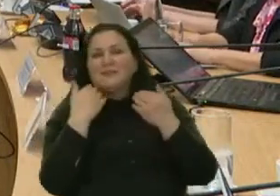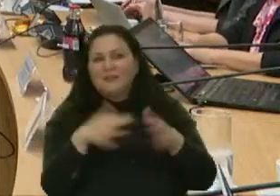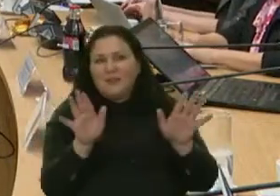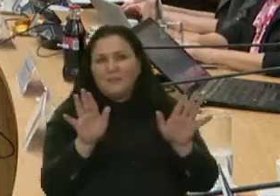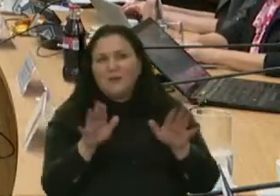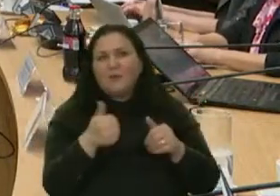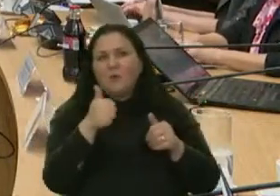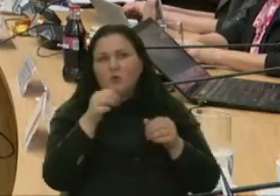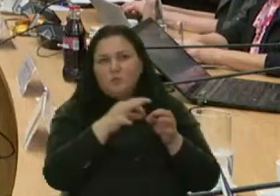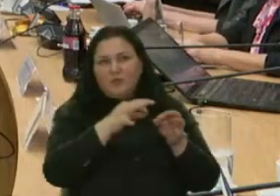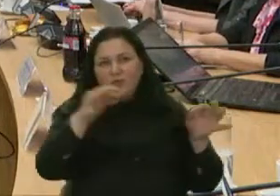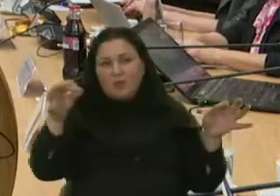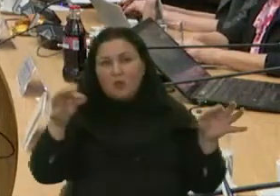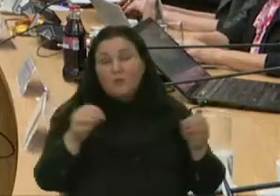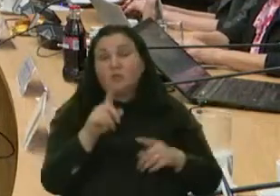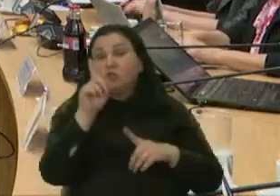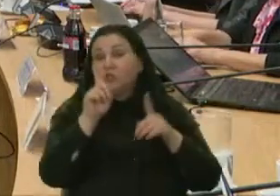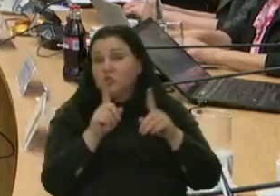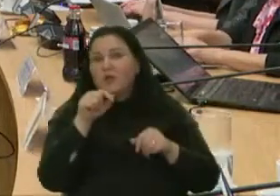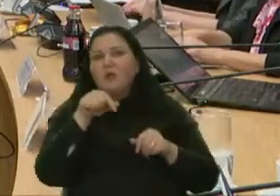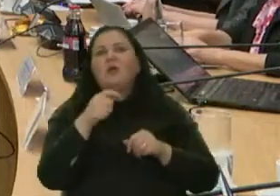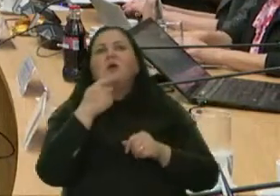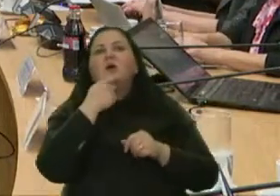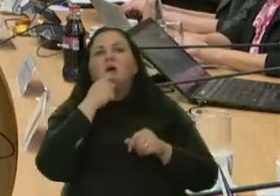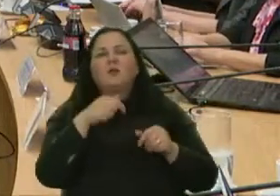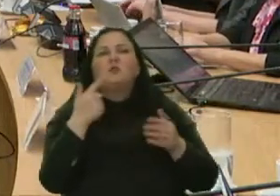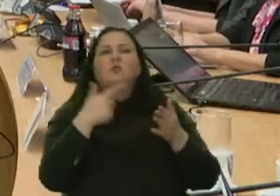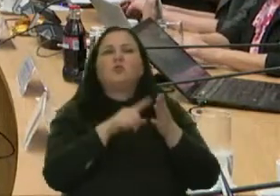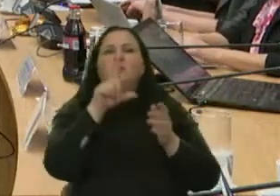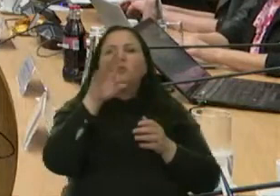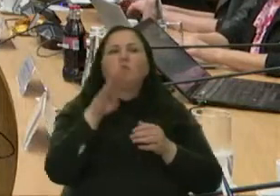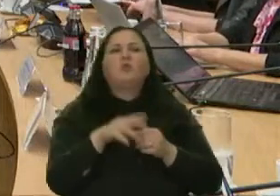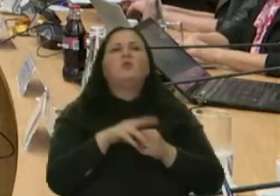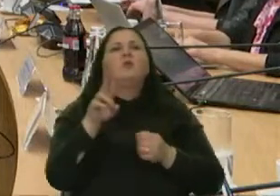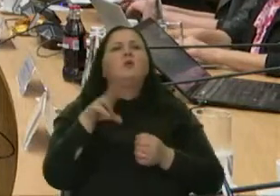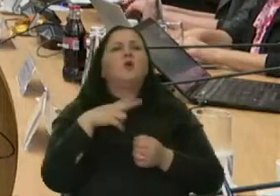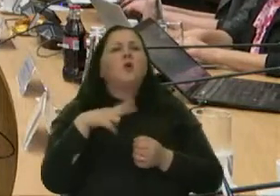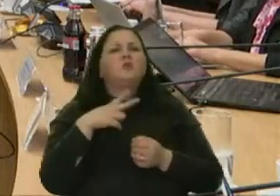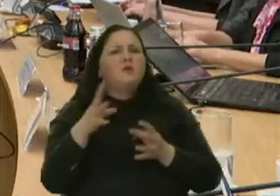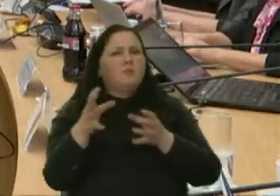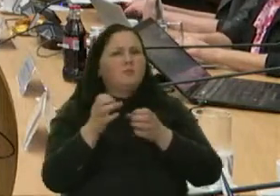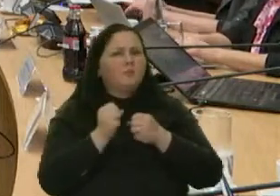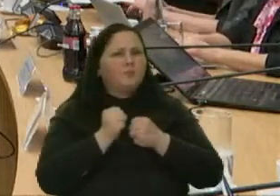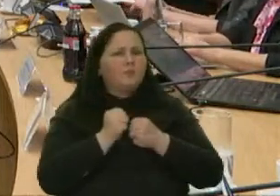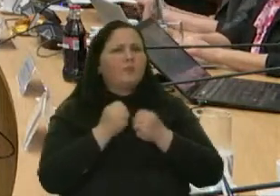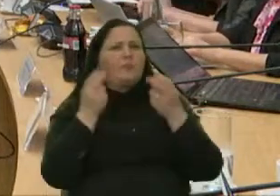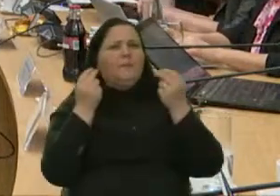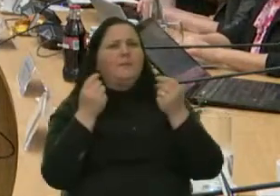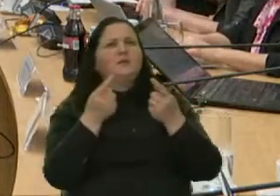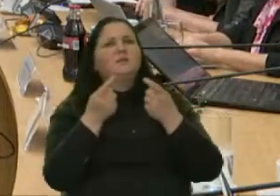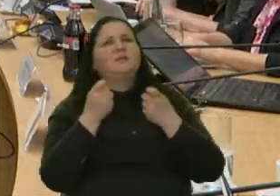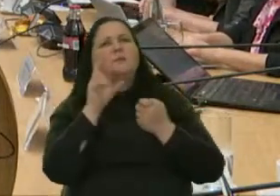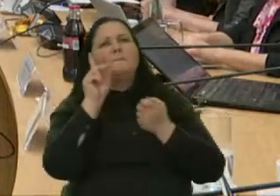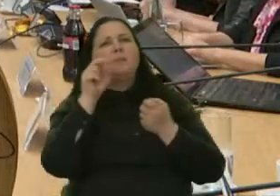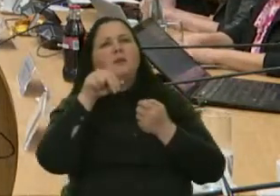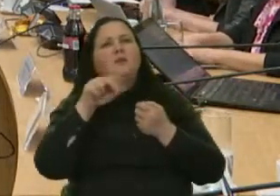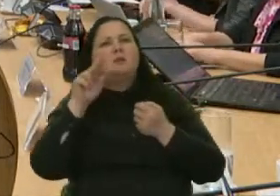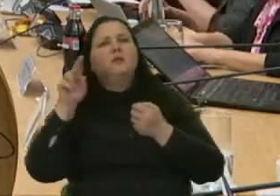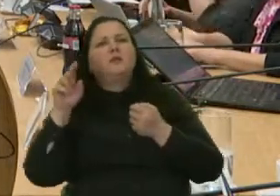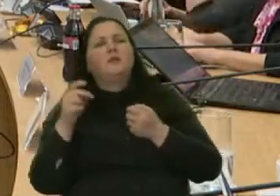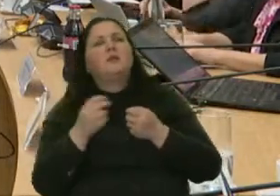11 km de tunel și dacă în acest an 2024 vor fi absorbiți bani din pnrr dedicați